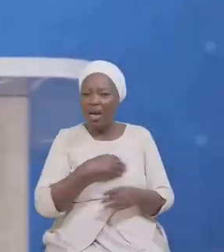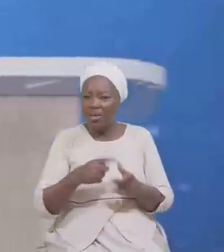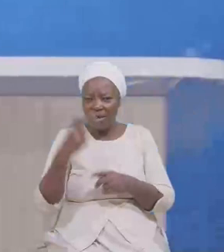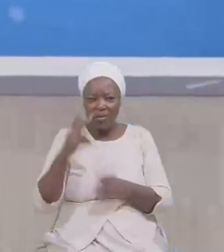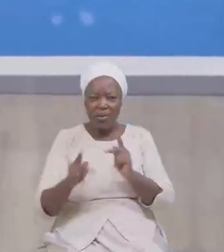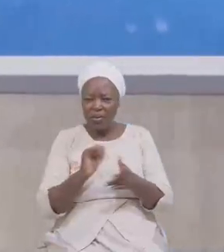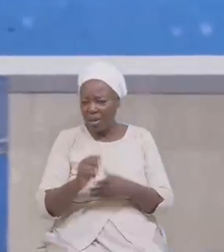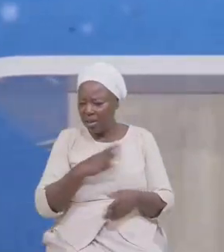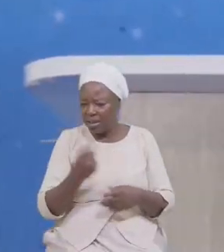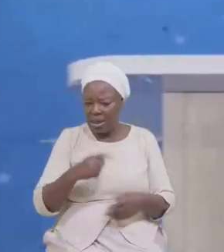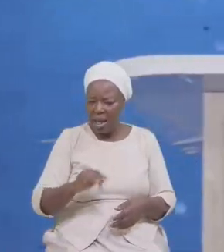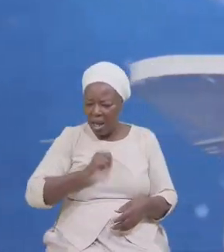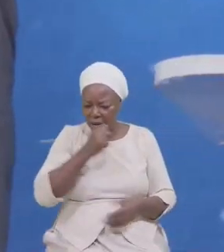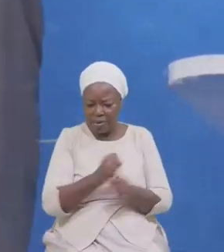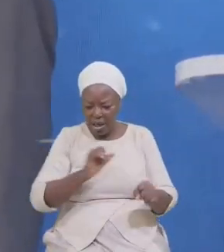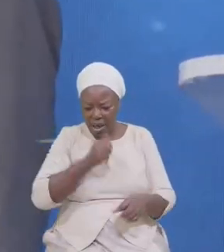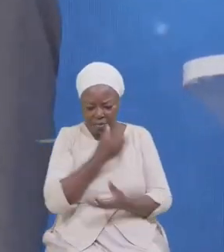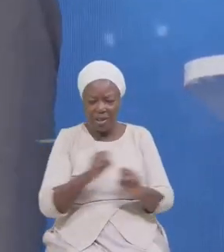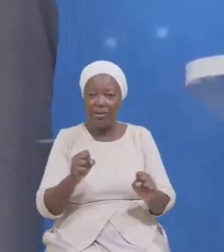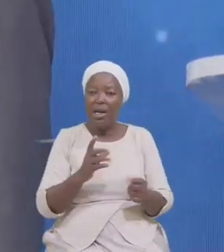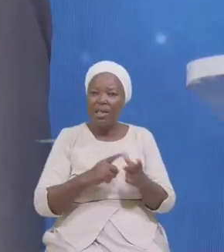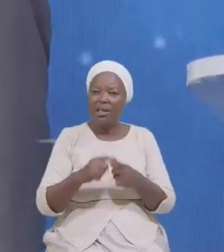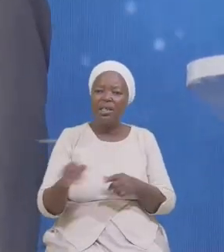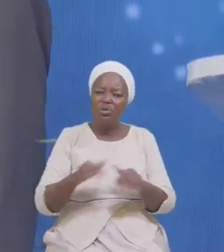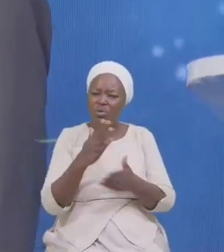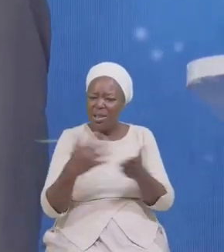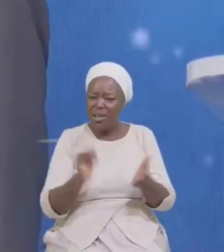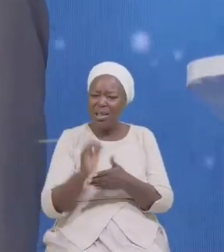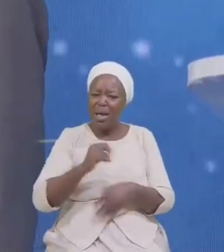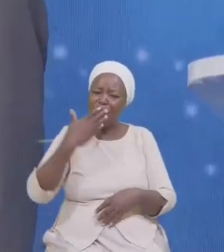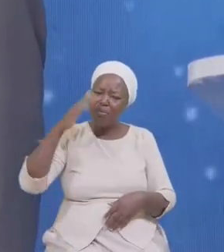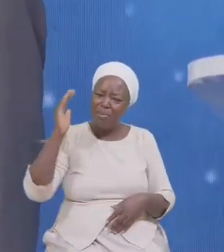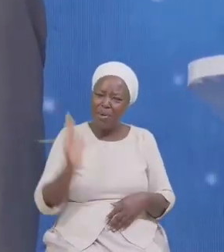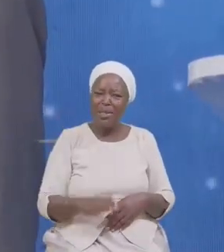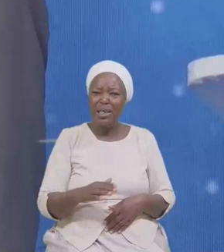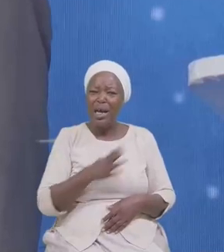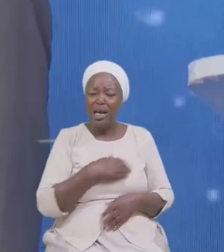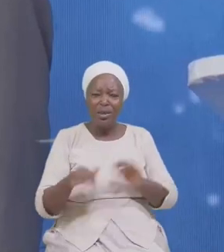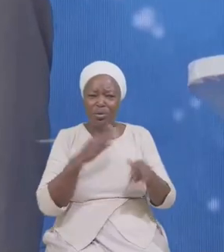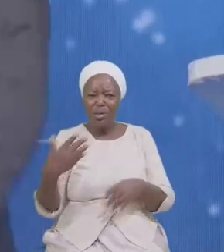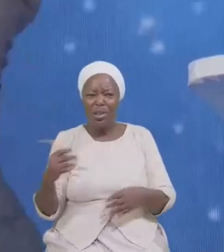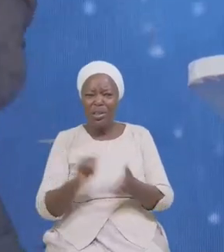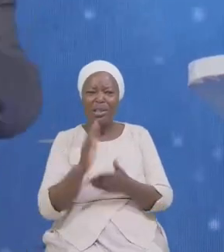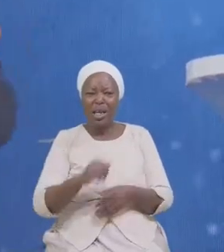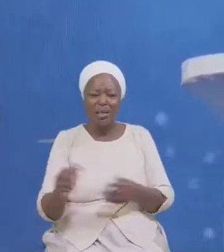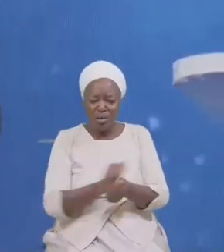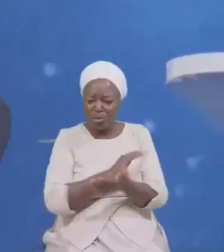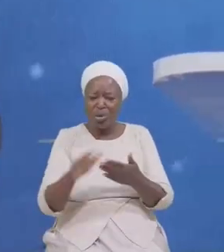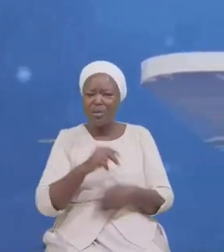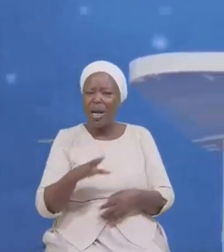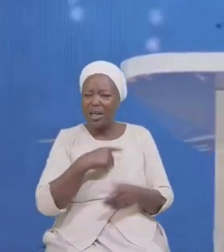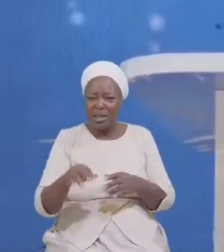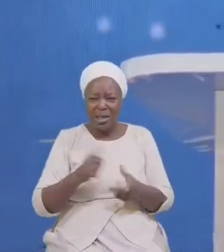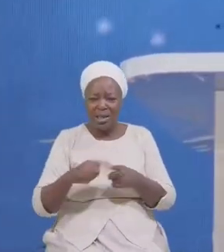disent, je suis sauvé. Et ils font des choses qui ne sont pas normales. Ils font des choses qui sont